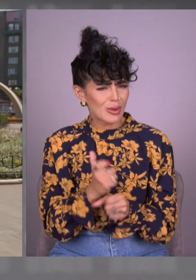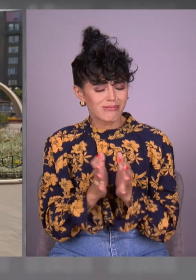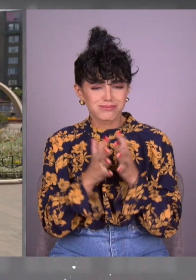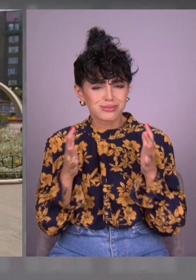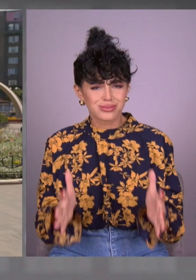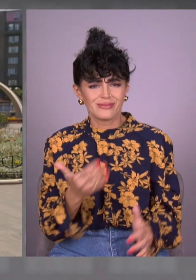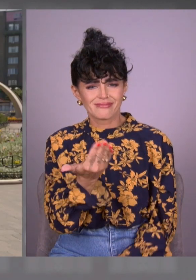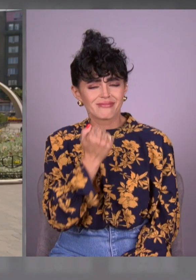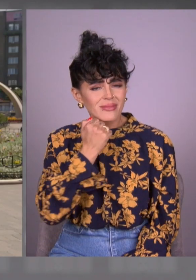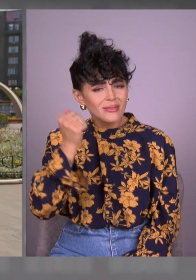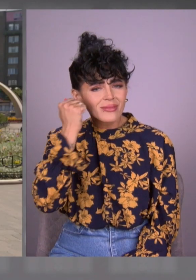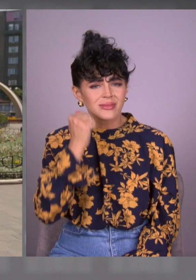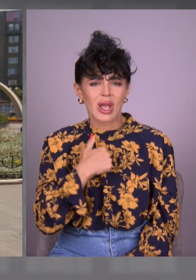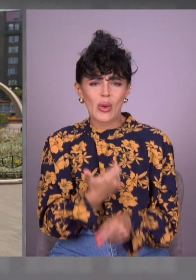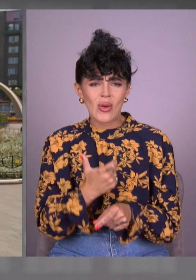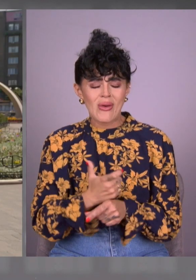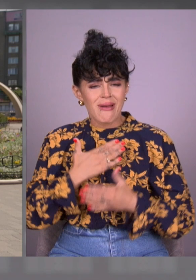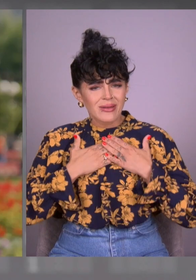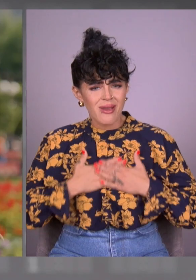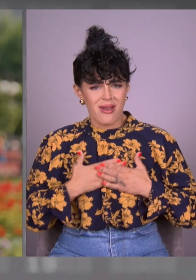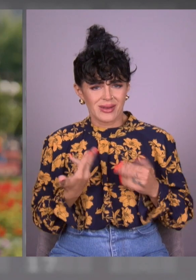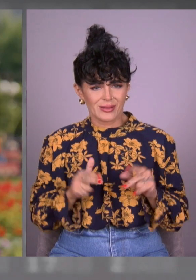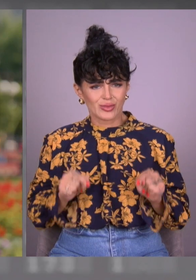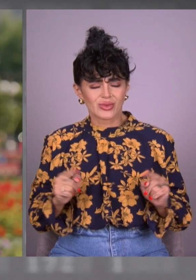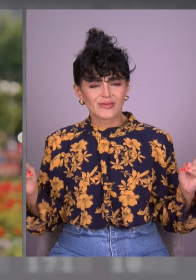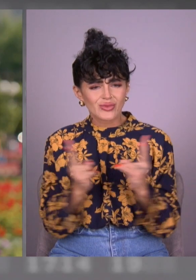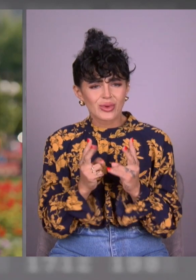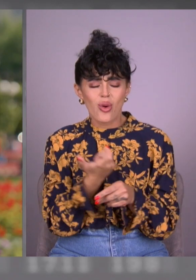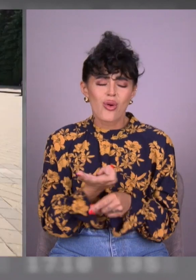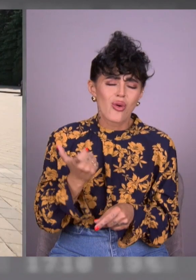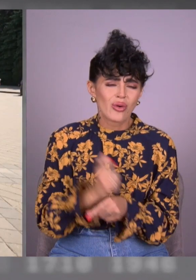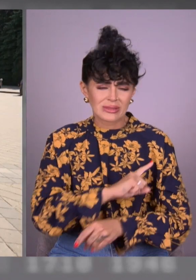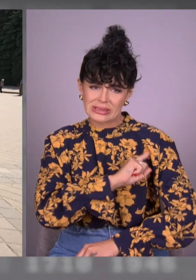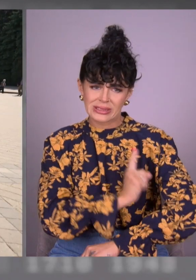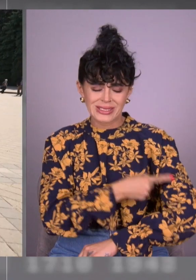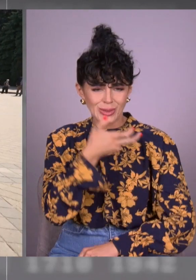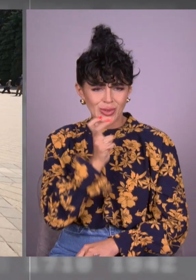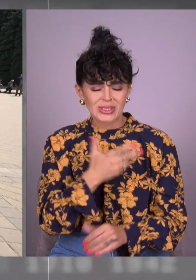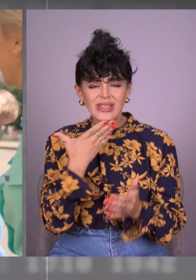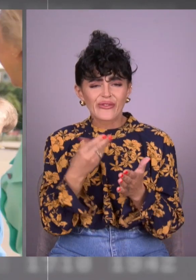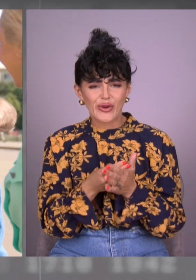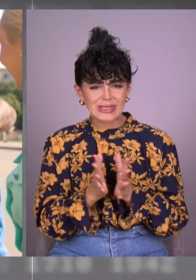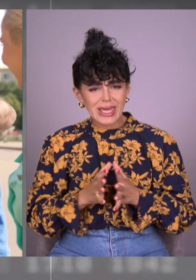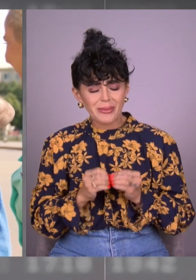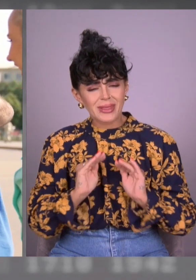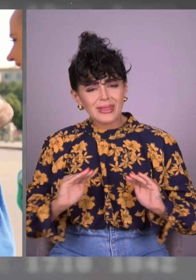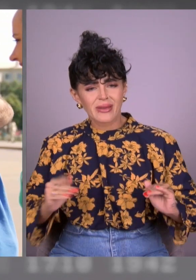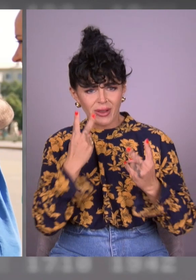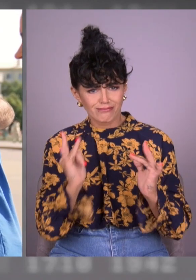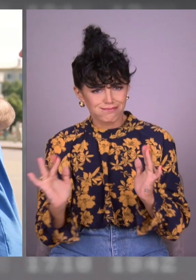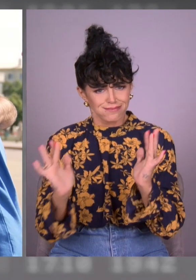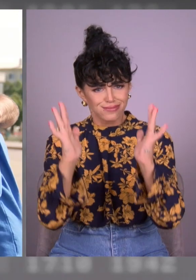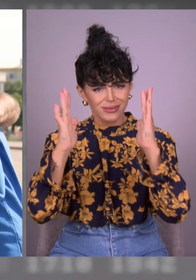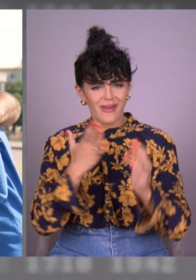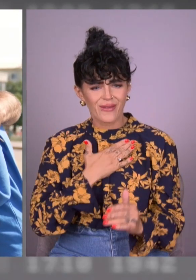велике. Я дуже радий за таку зустріч. Дуже сильно скучили. виросли онуки? Я не знала,